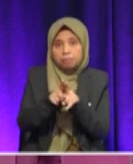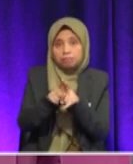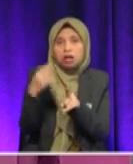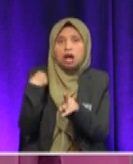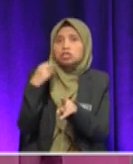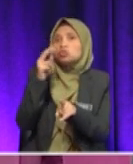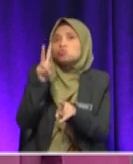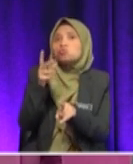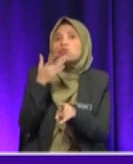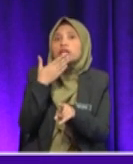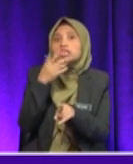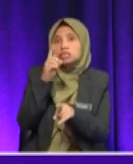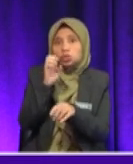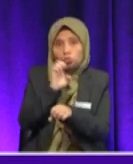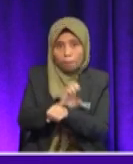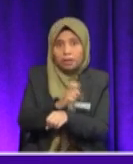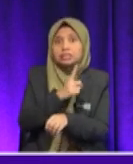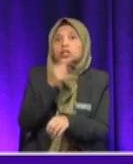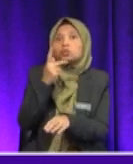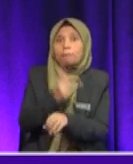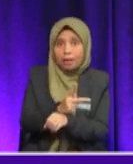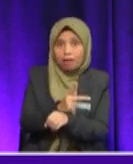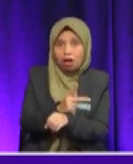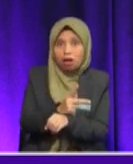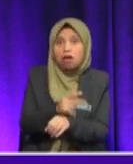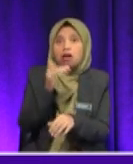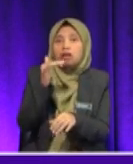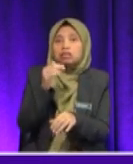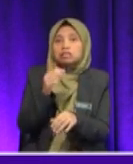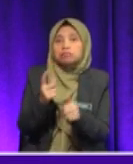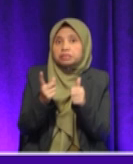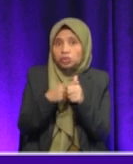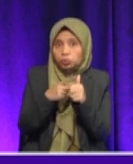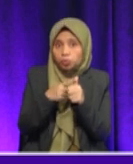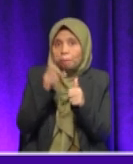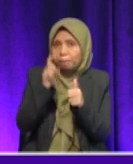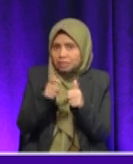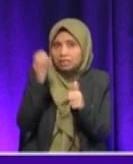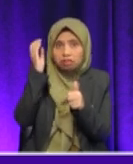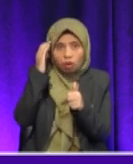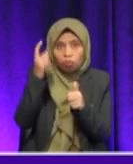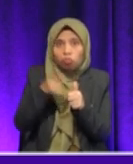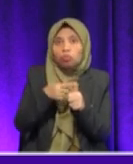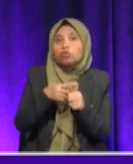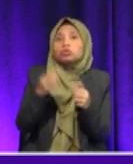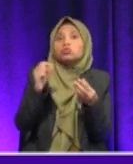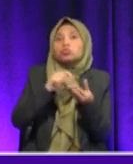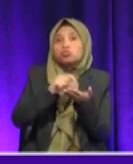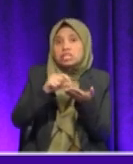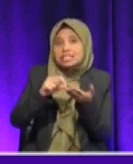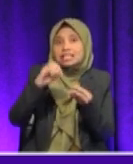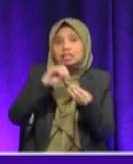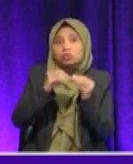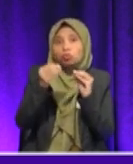warna keemasan dawane para dayang penting yang perlu awak tahu adalah tulisan nombo